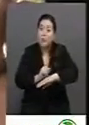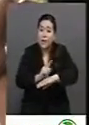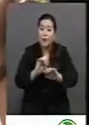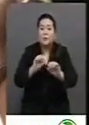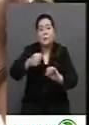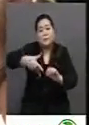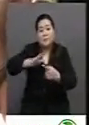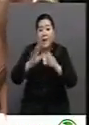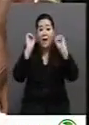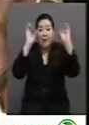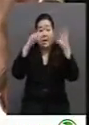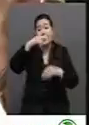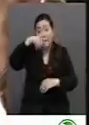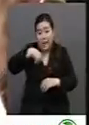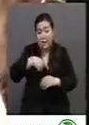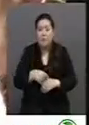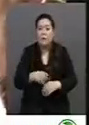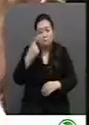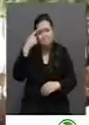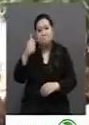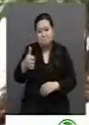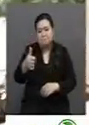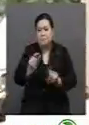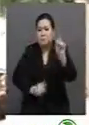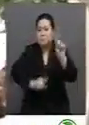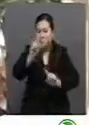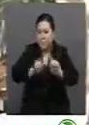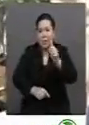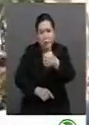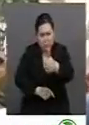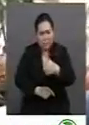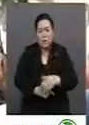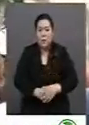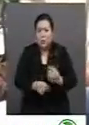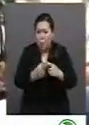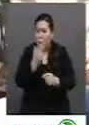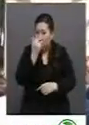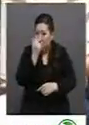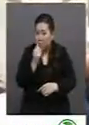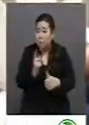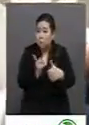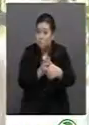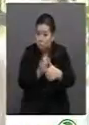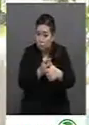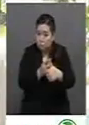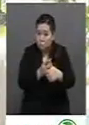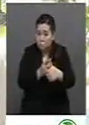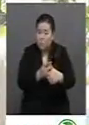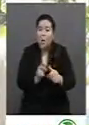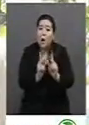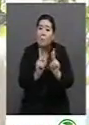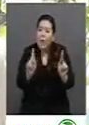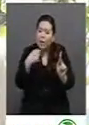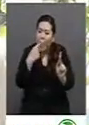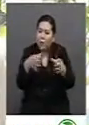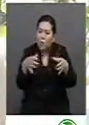ศไทยท่านก็บอกว่าเห็นด้วยกับข้อเสนอแต่ว่ามีข้อสังเกตหลายอย่างอย่างที่หนึ่งก็คือองค์ประกอบของคณะกรรม